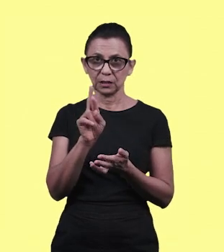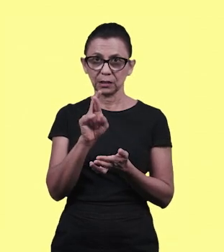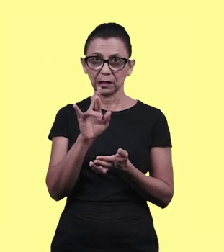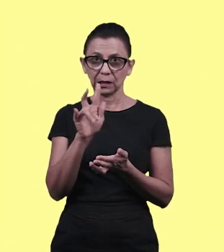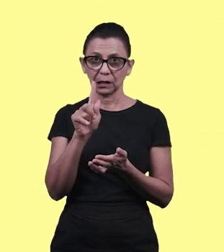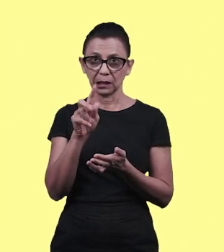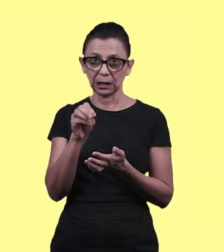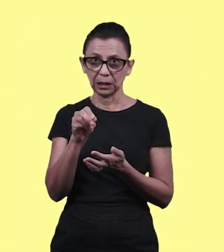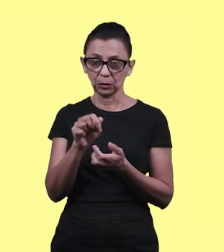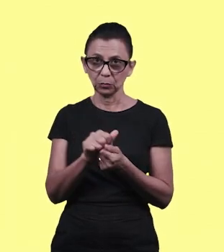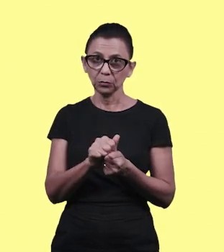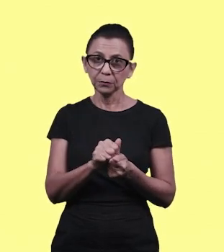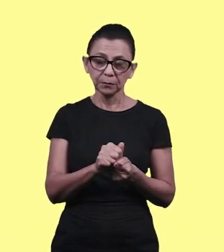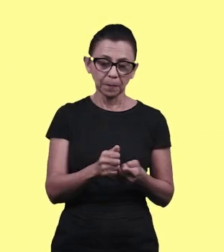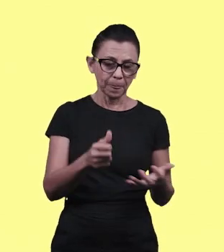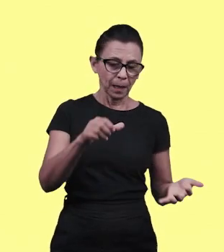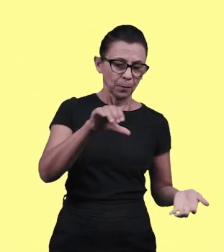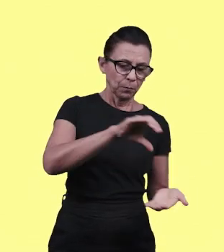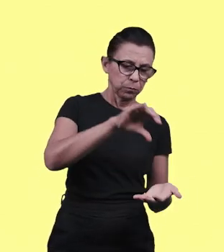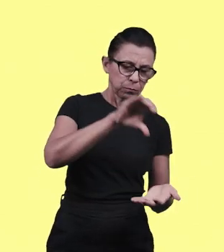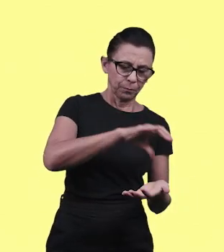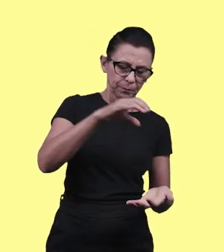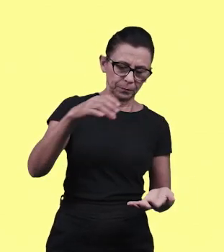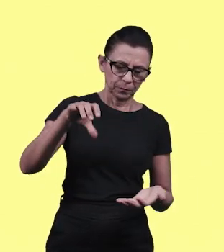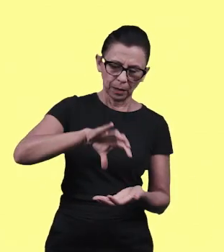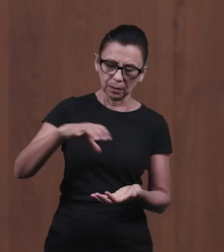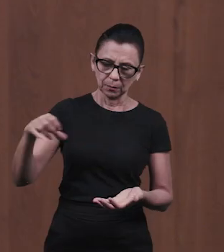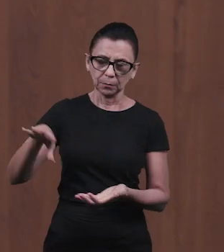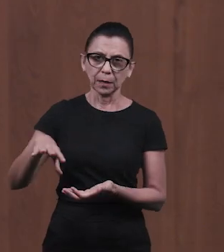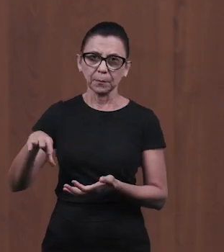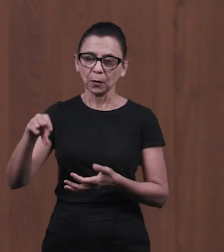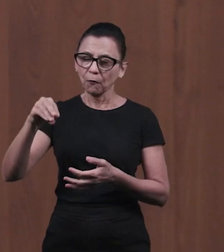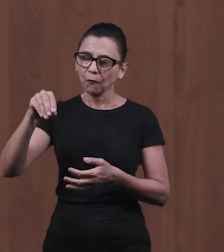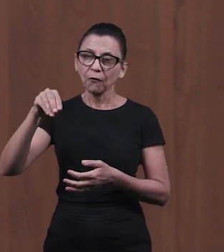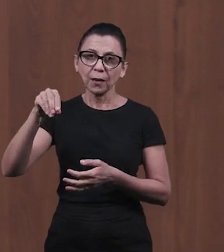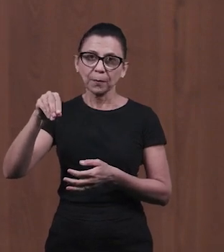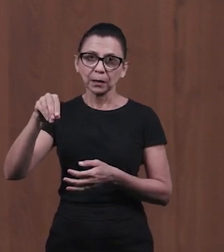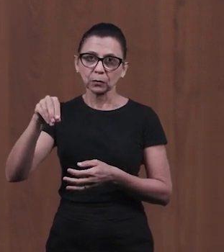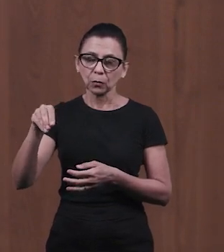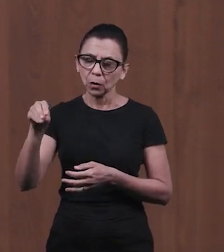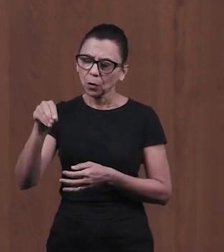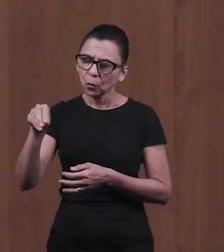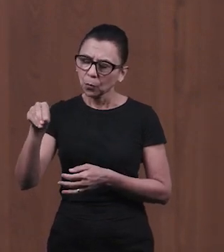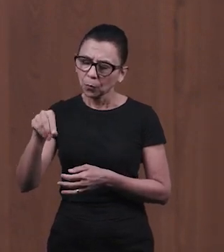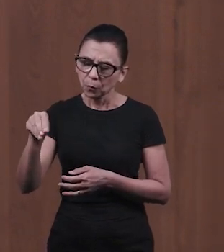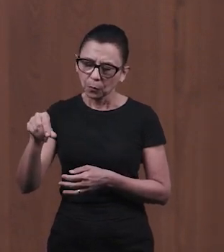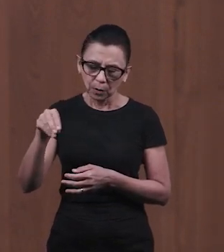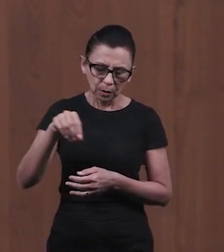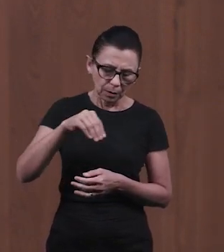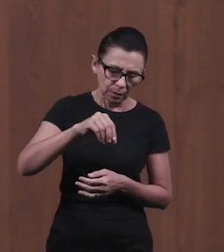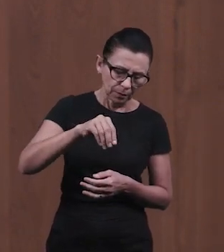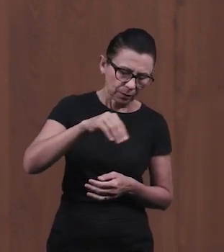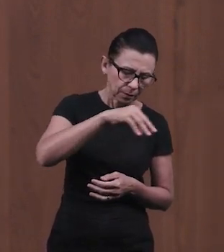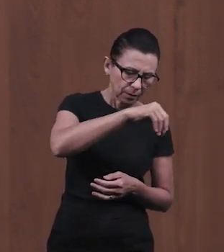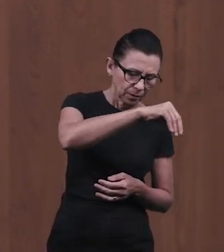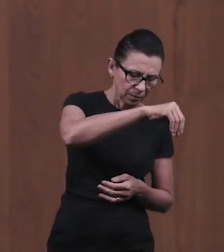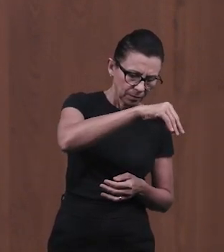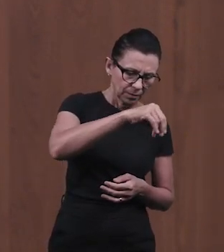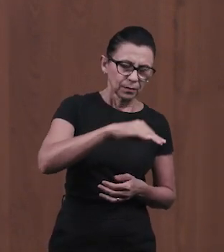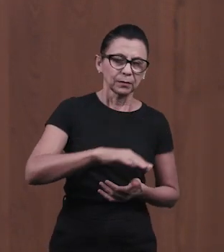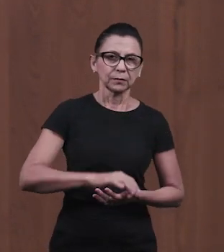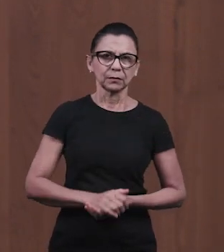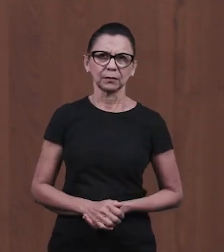меры муки. Похоже, что это что-то хорошее, но это не так. Знаете почему?